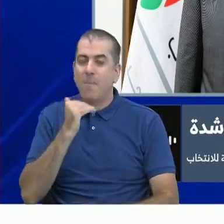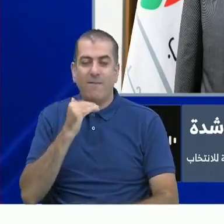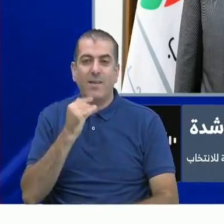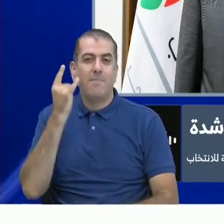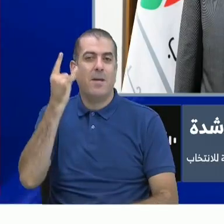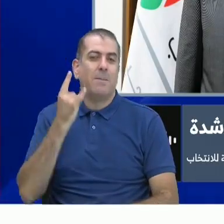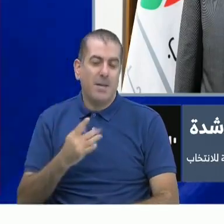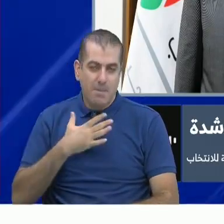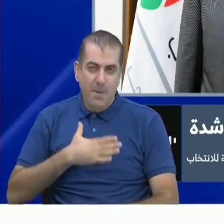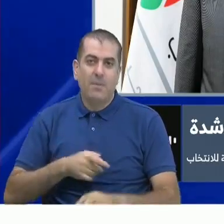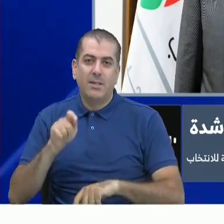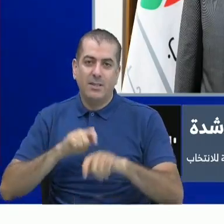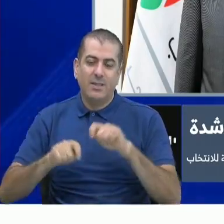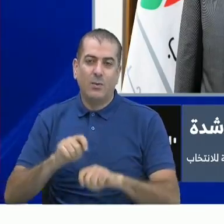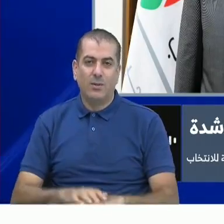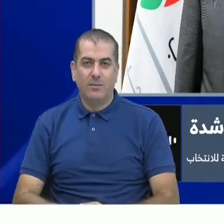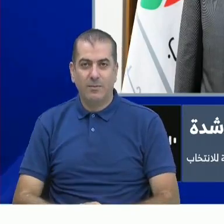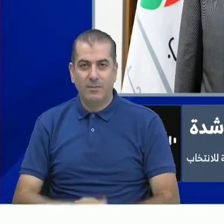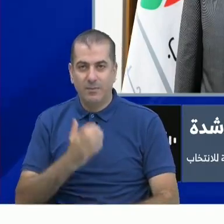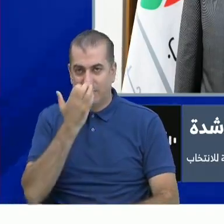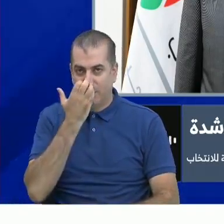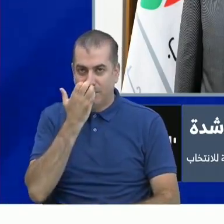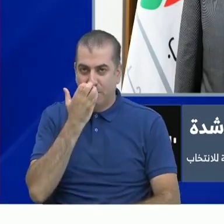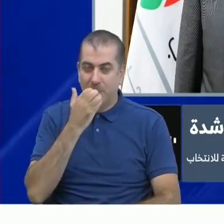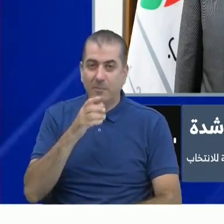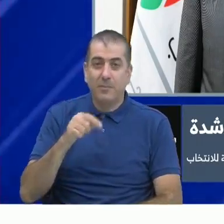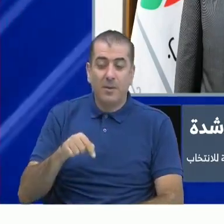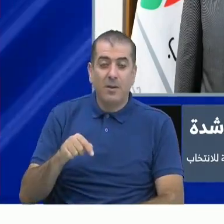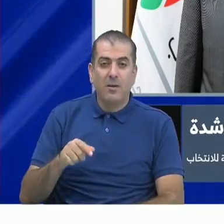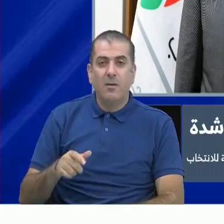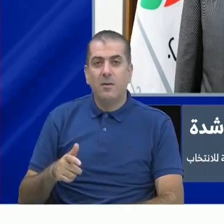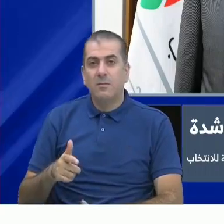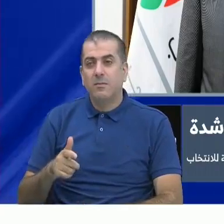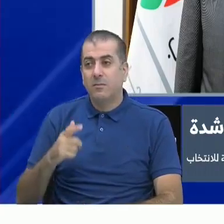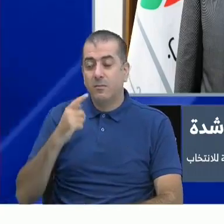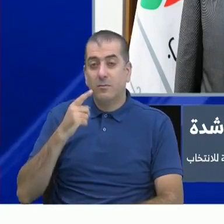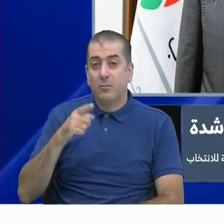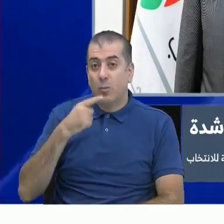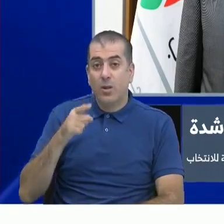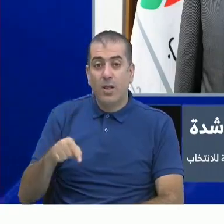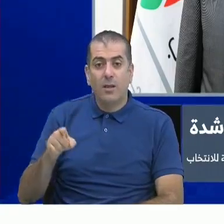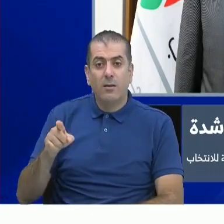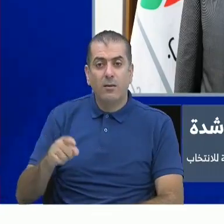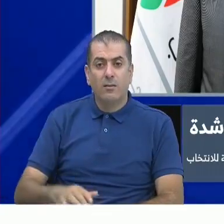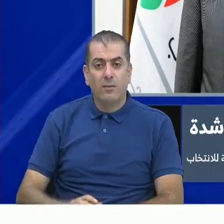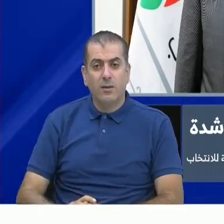والانتقادات فيما يتعلق بهذه المسألة. وبظني أن يعني ليست كل